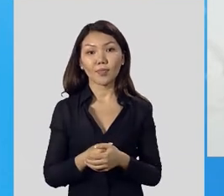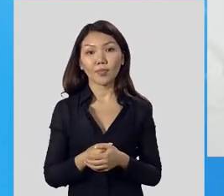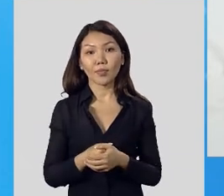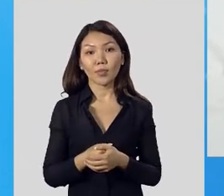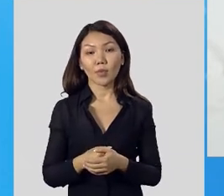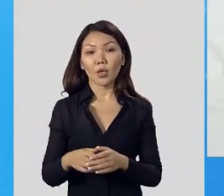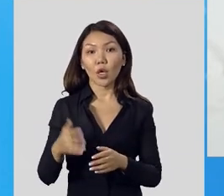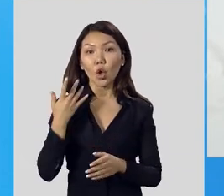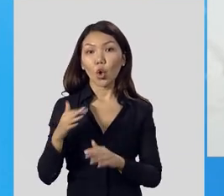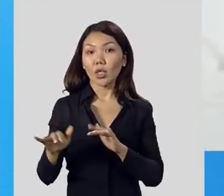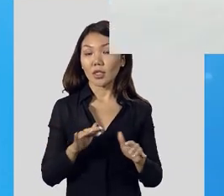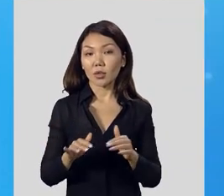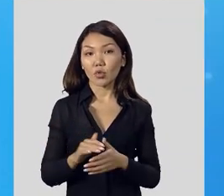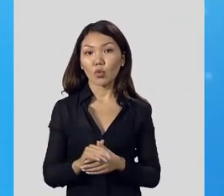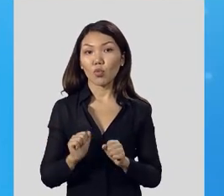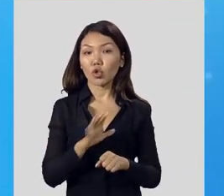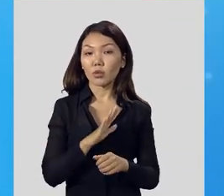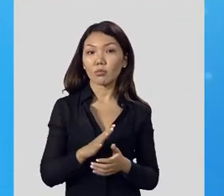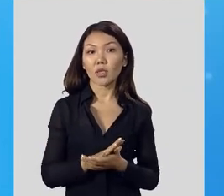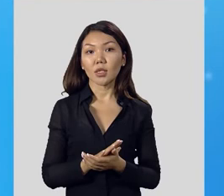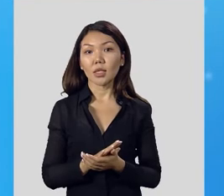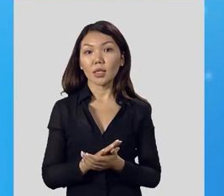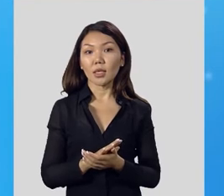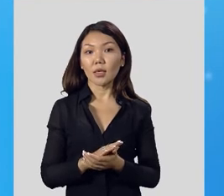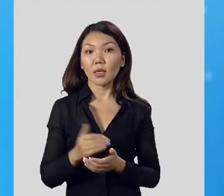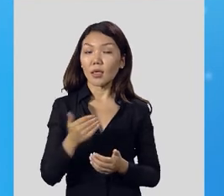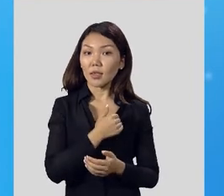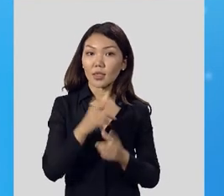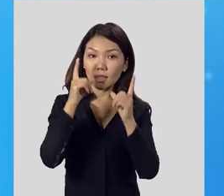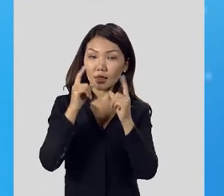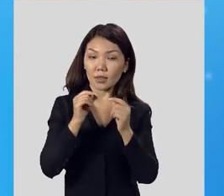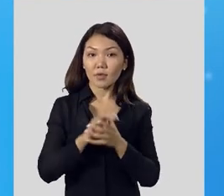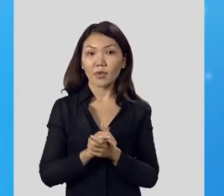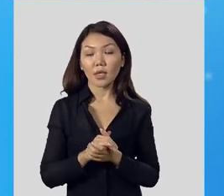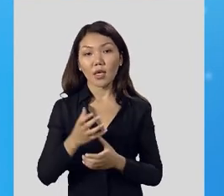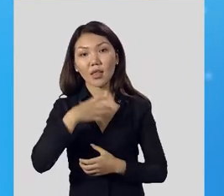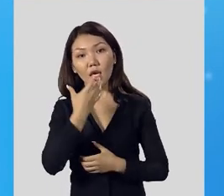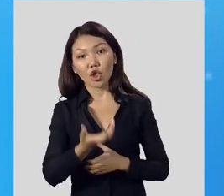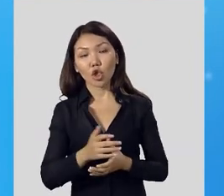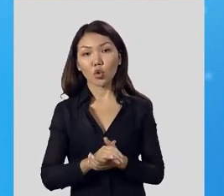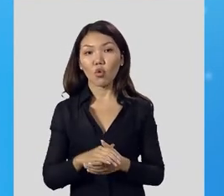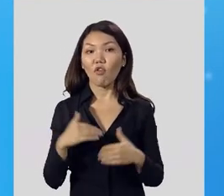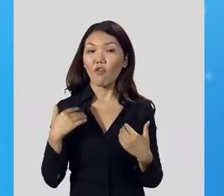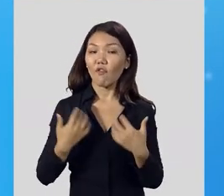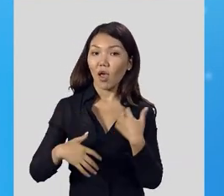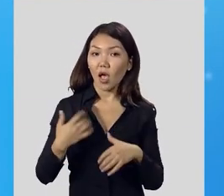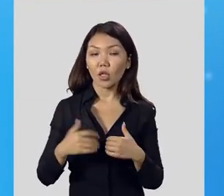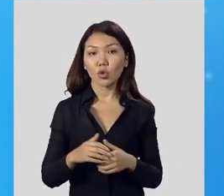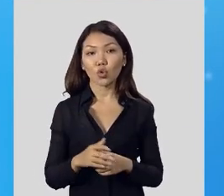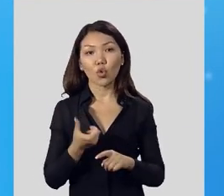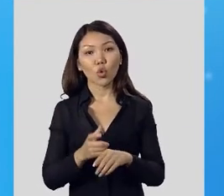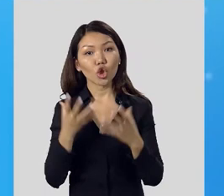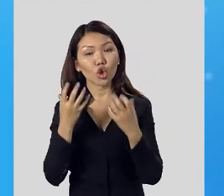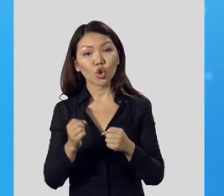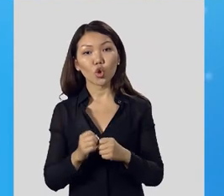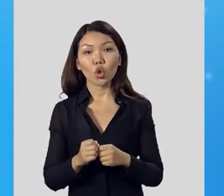проявляться сонливостью, вялостью и тошнотой. Очень серьезная травма –